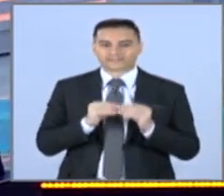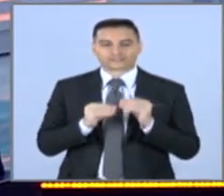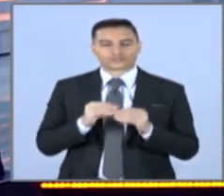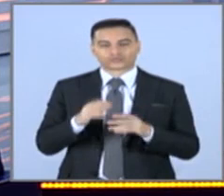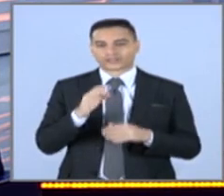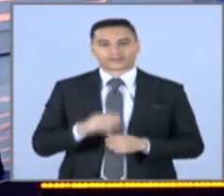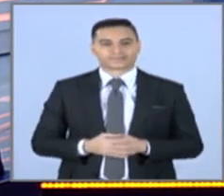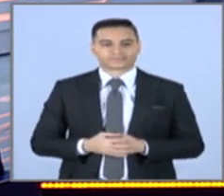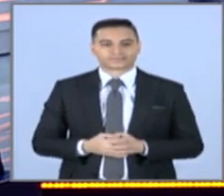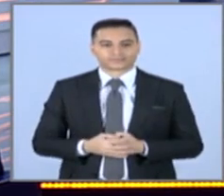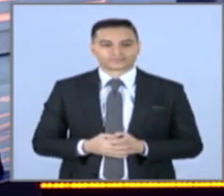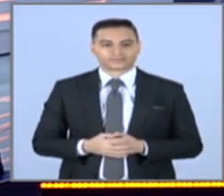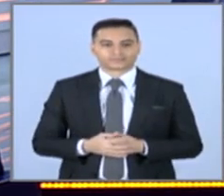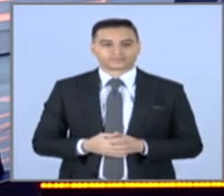مشكلة.